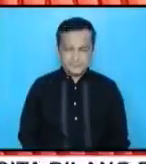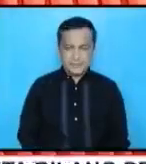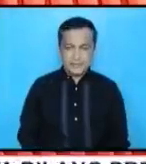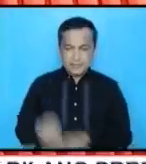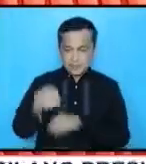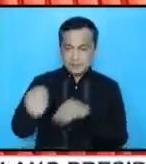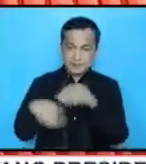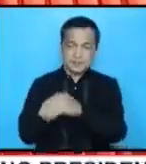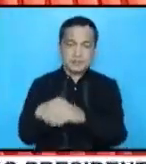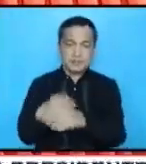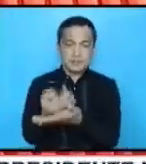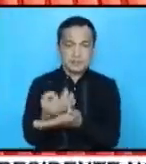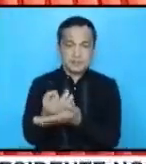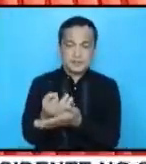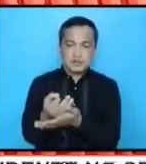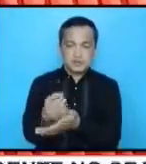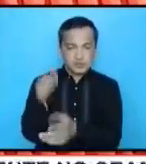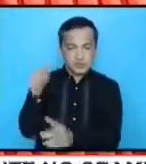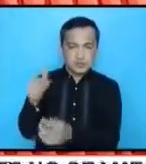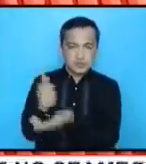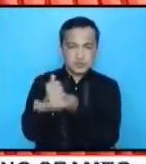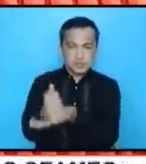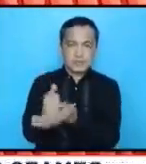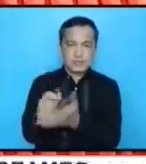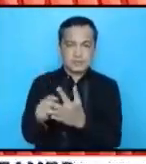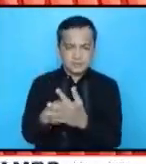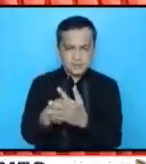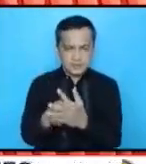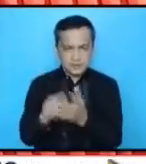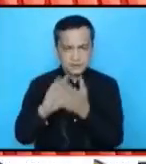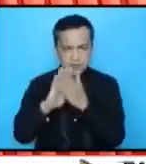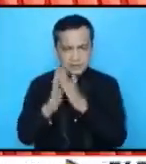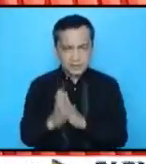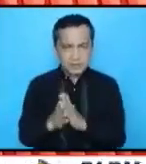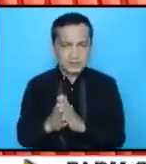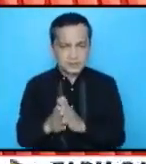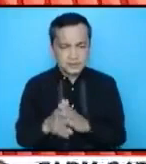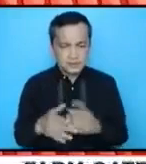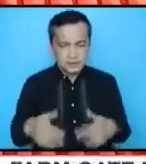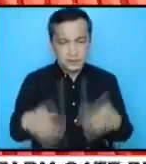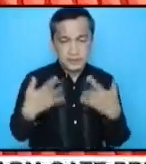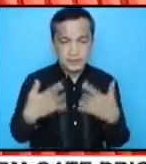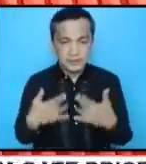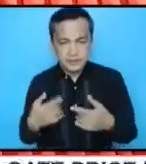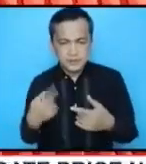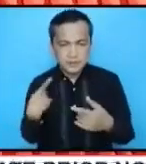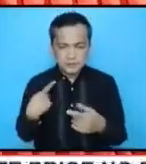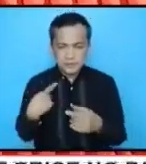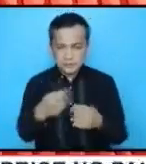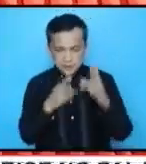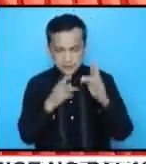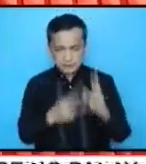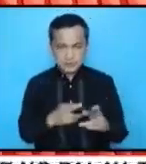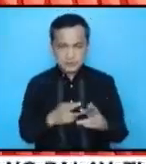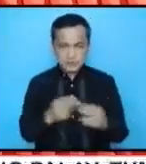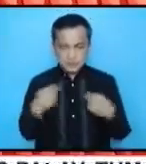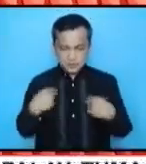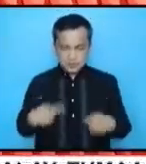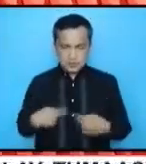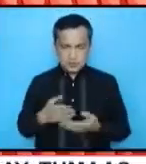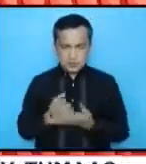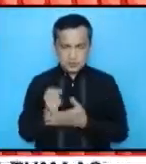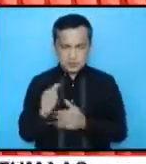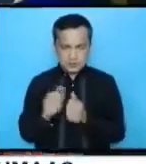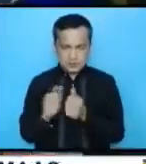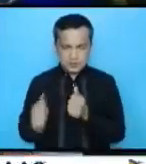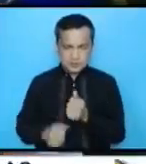layuning matulungan sila na makapagsimula ng tahimik at mapayapang pamumuhay na may paggalang sa karapatang pangtao sa ilalim ng proteksyon